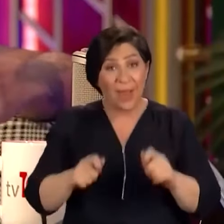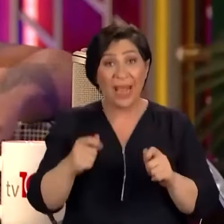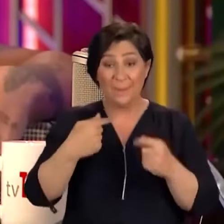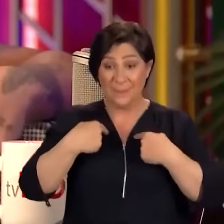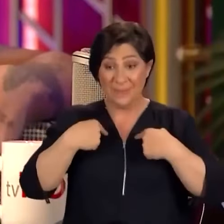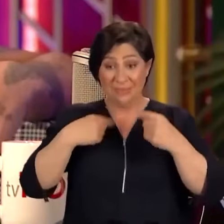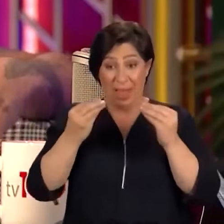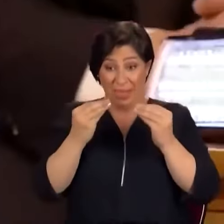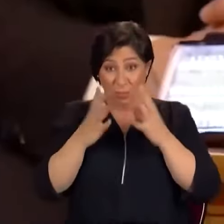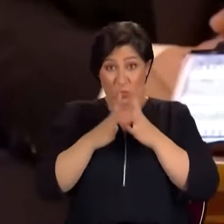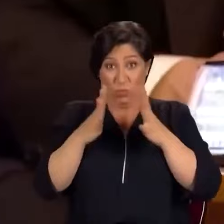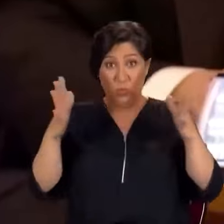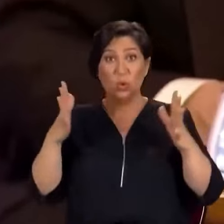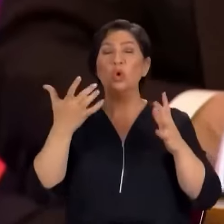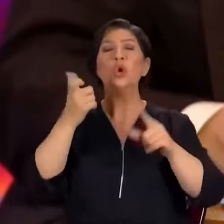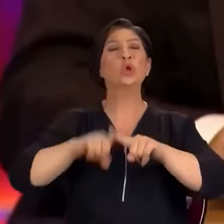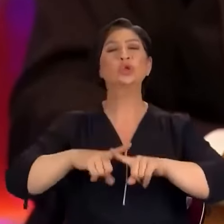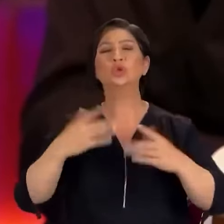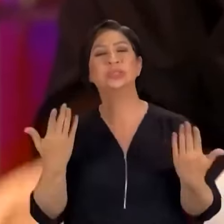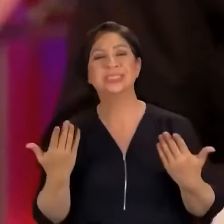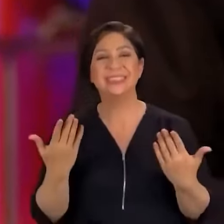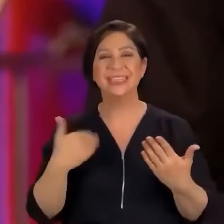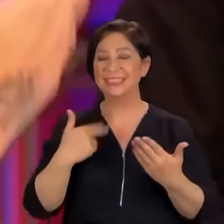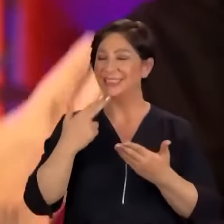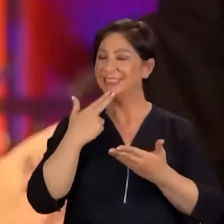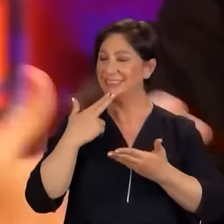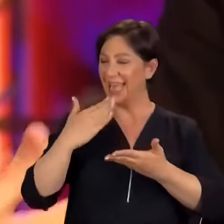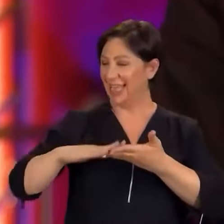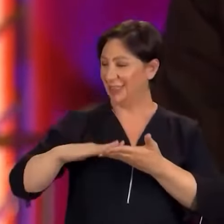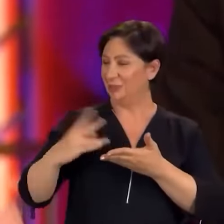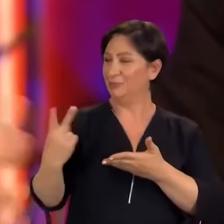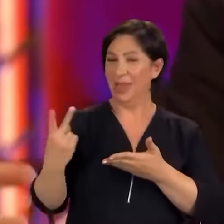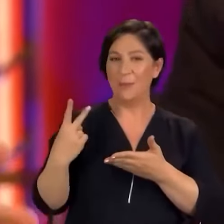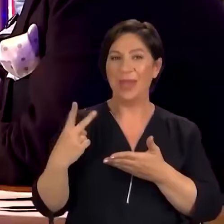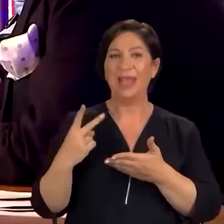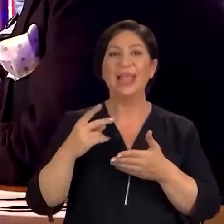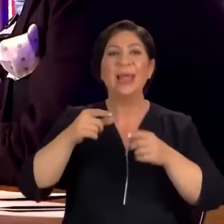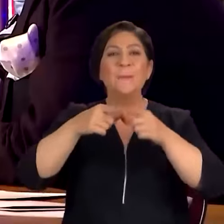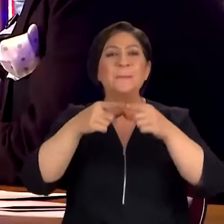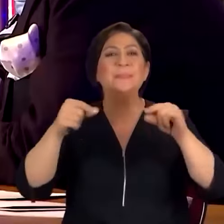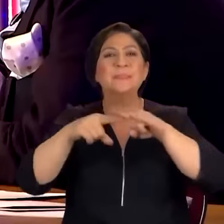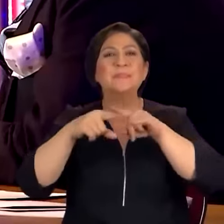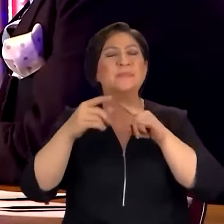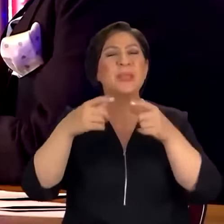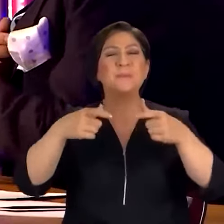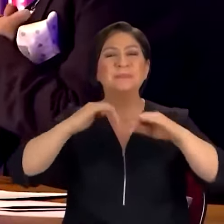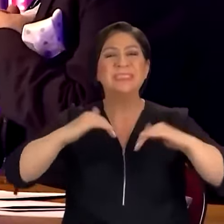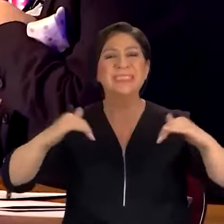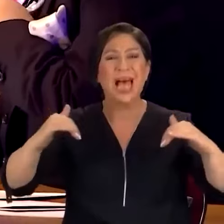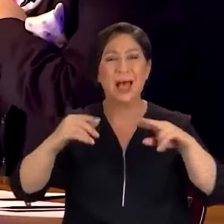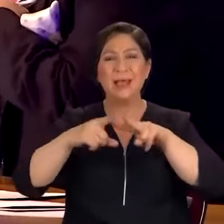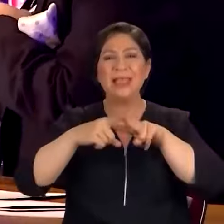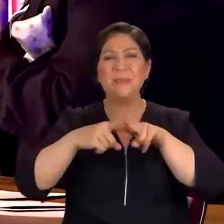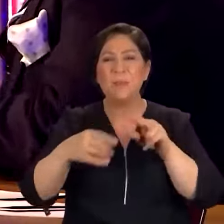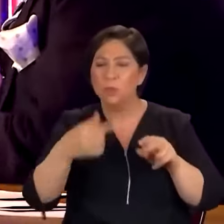bizim en büyük lüksümüz, benim kız arkadaşımla atıyorum, bir yerde dilim pizza yemekti yani. Biz hayatımız boyunca